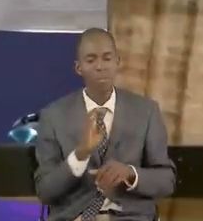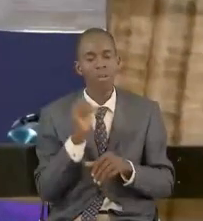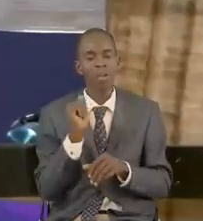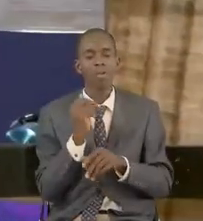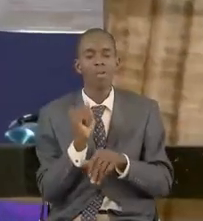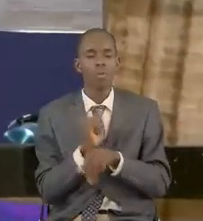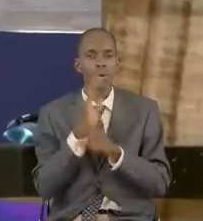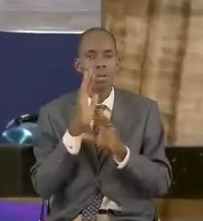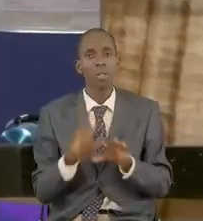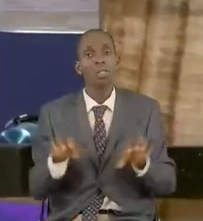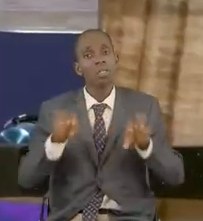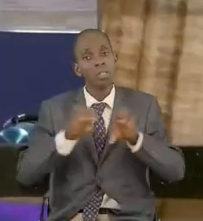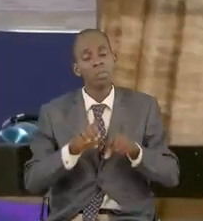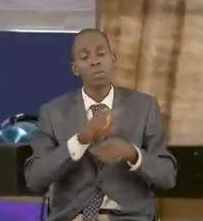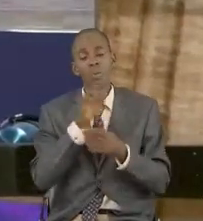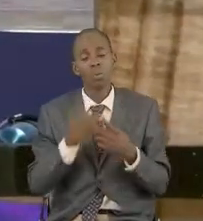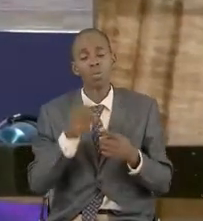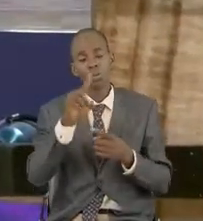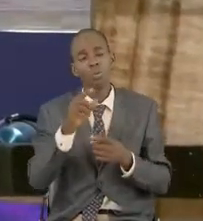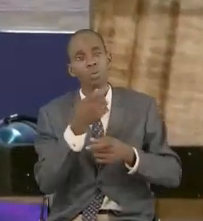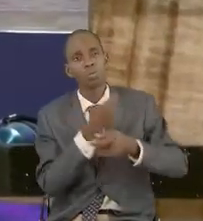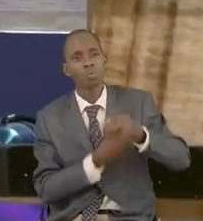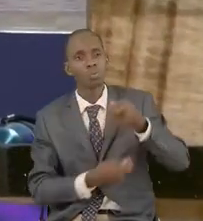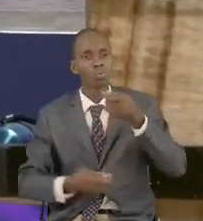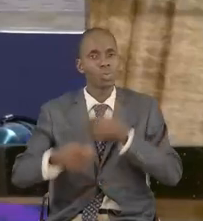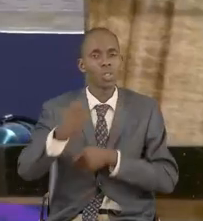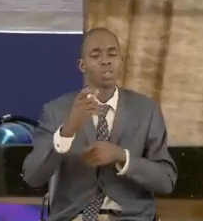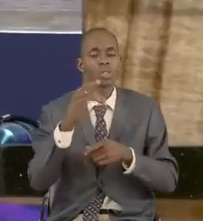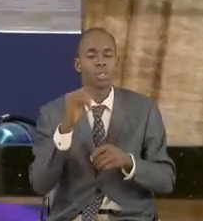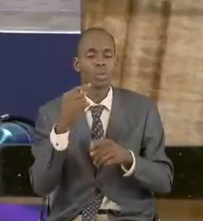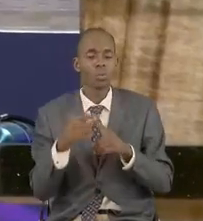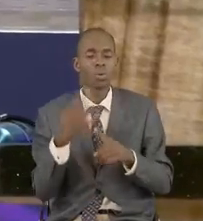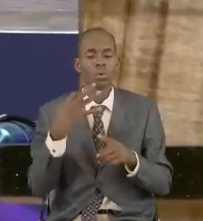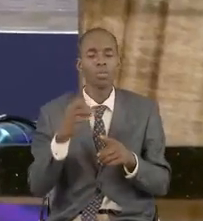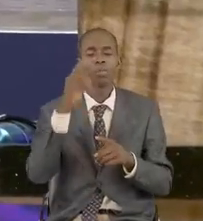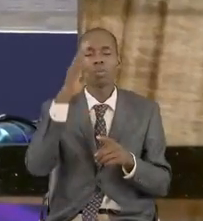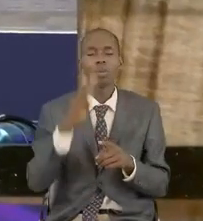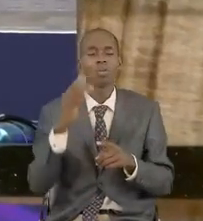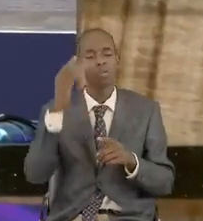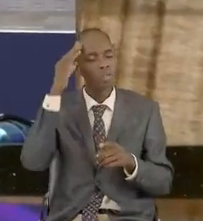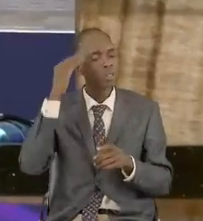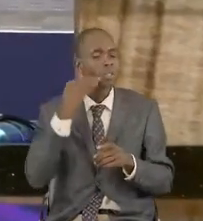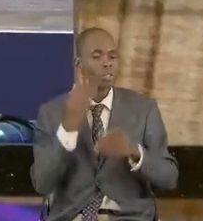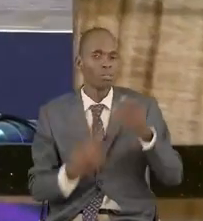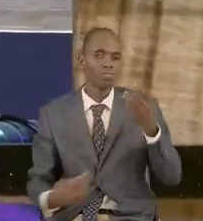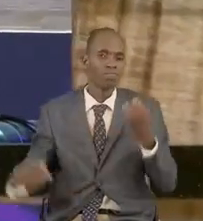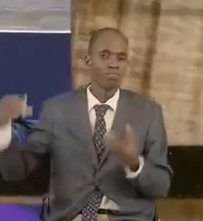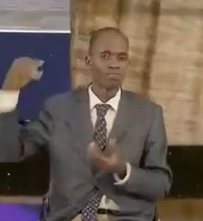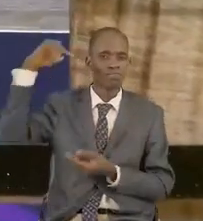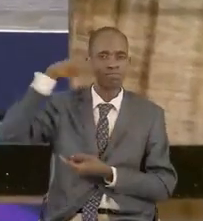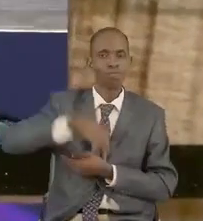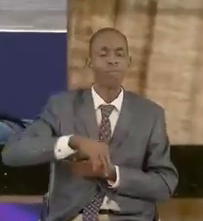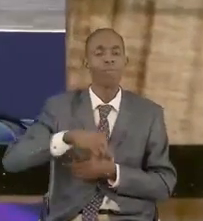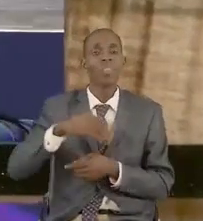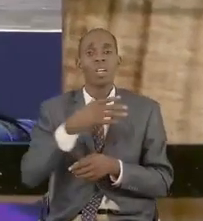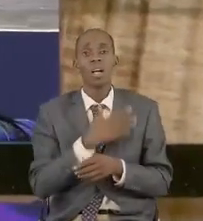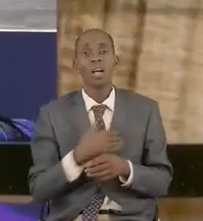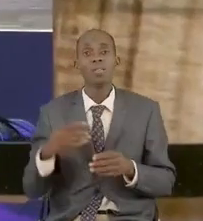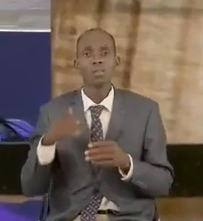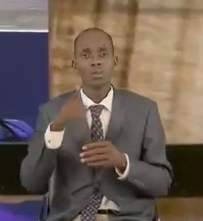tu l'as pour toujours même si tu même si tu tournes l'Évangile le sang c'est déçu